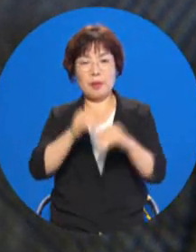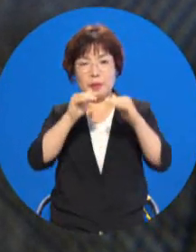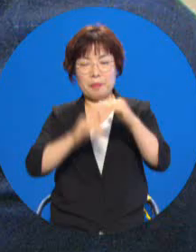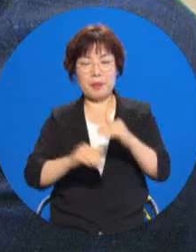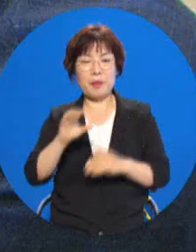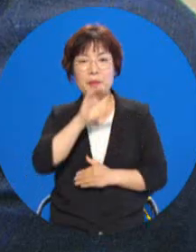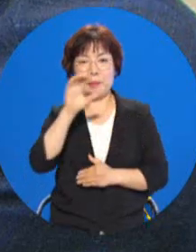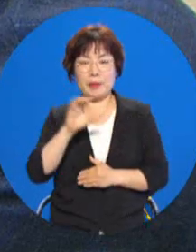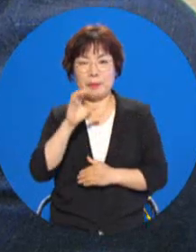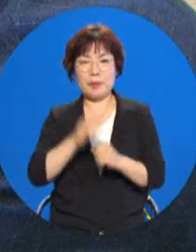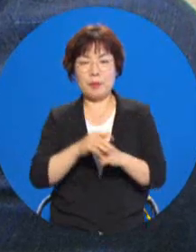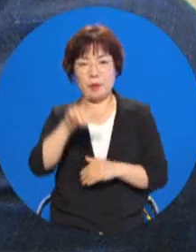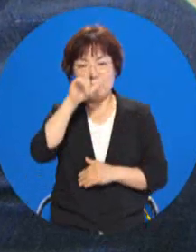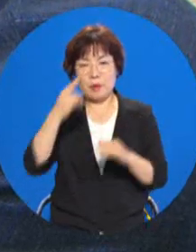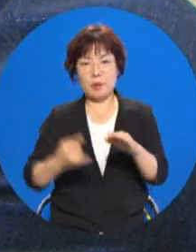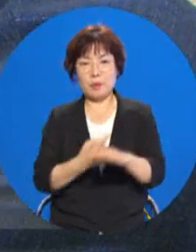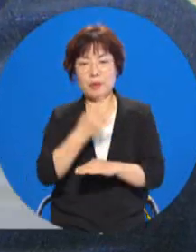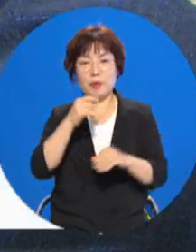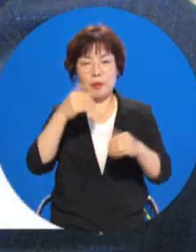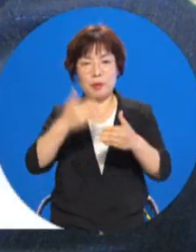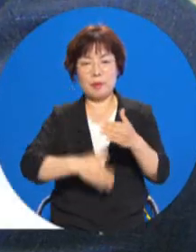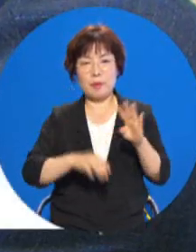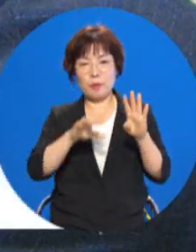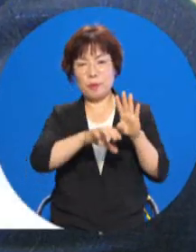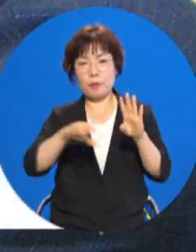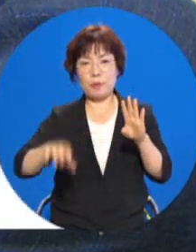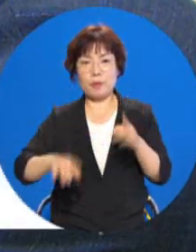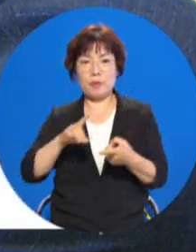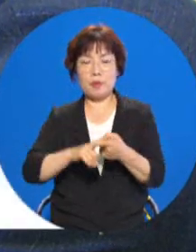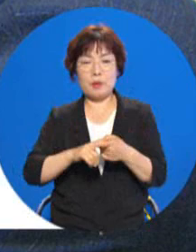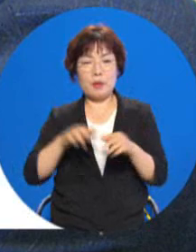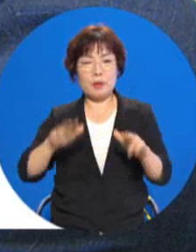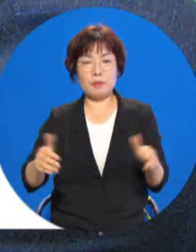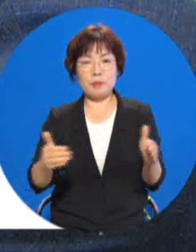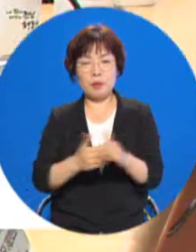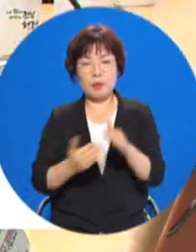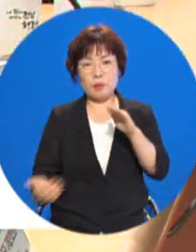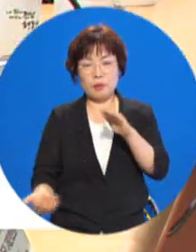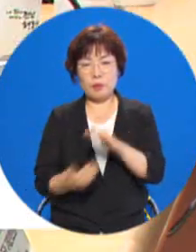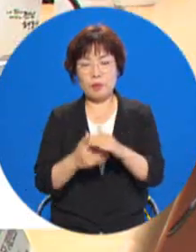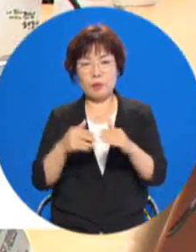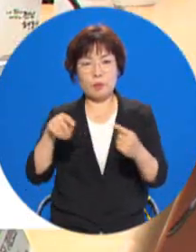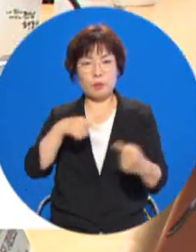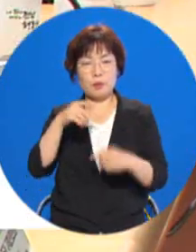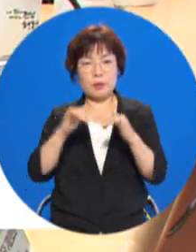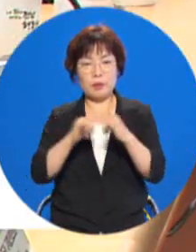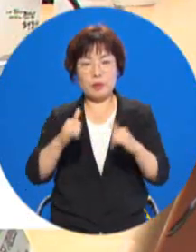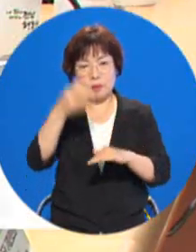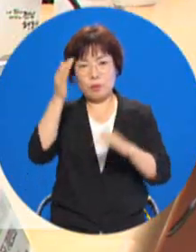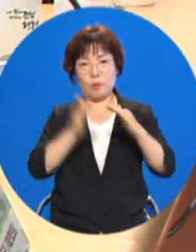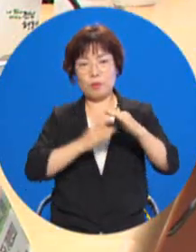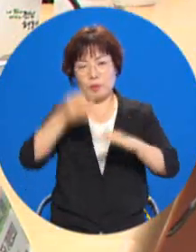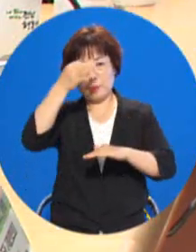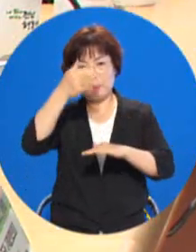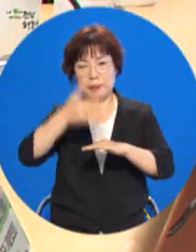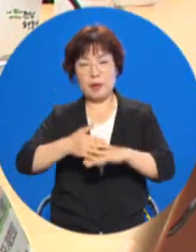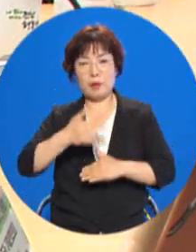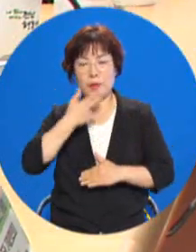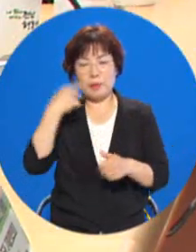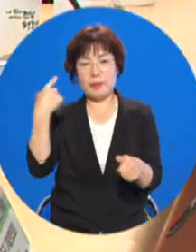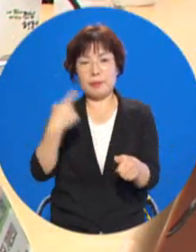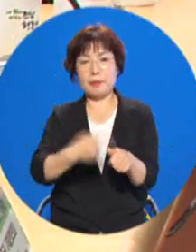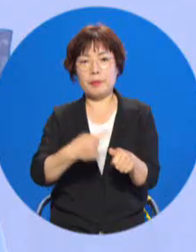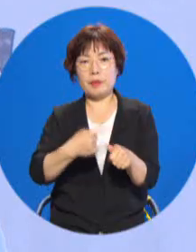것들이고 LG화학을 제외한 나머지 4개 업체의 경우 아직까지 최고 경영자의 공식적인 사과조차 없다고